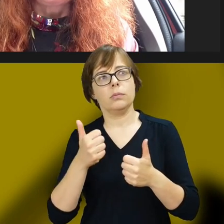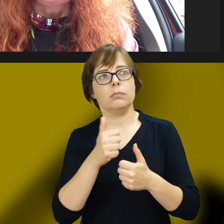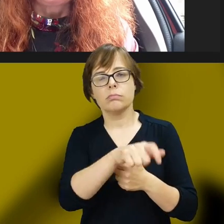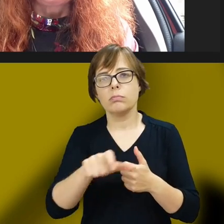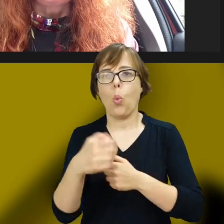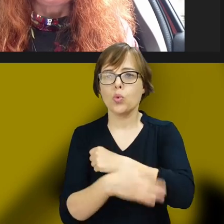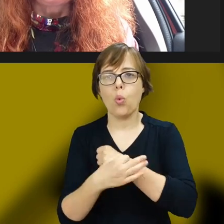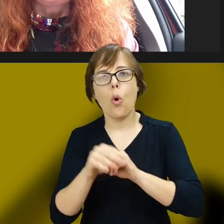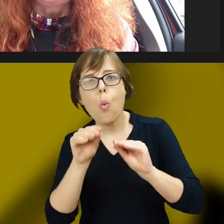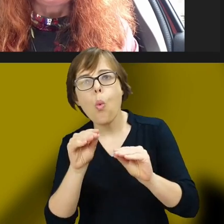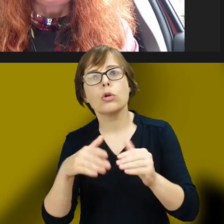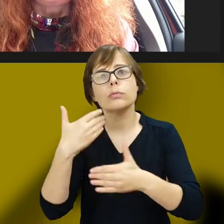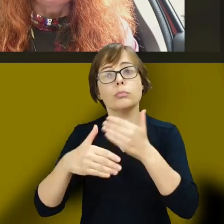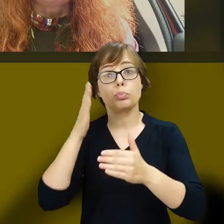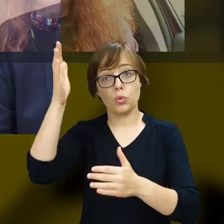państwa doświadczenia.